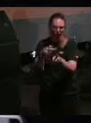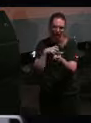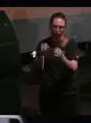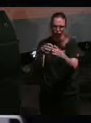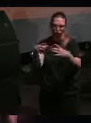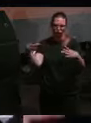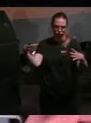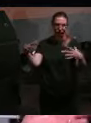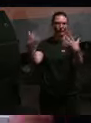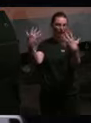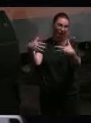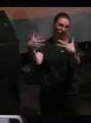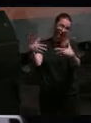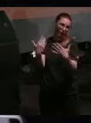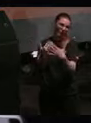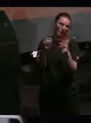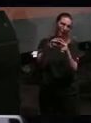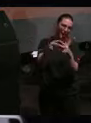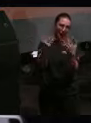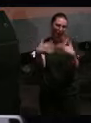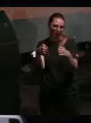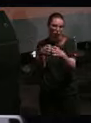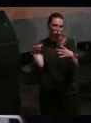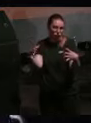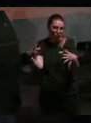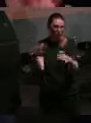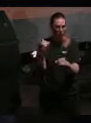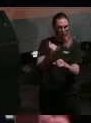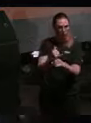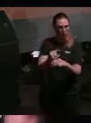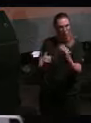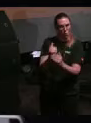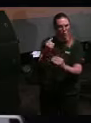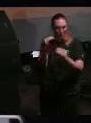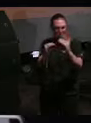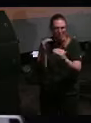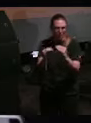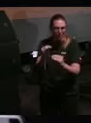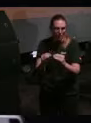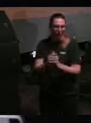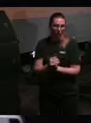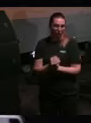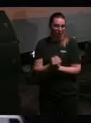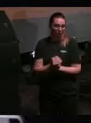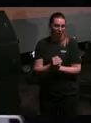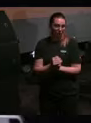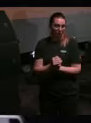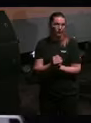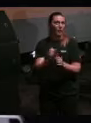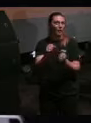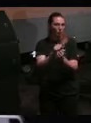ut og skal drive for eksempel en batterifabrikk. Da. Hvordan skal dette gå ihop? Det har en regning for naturen